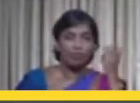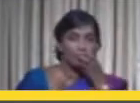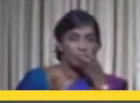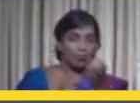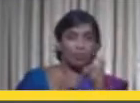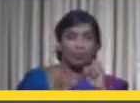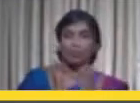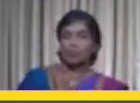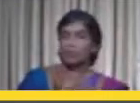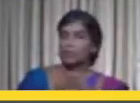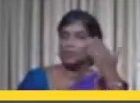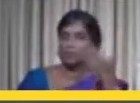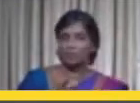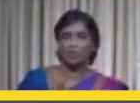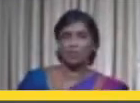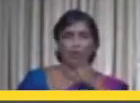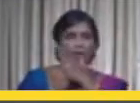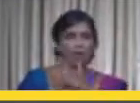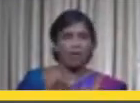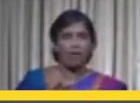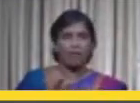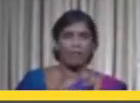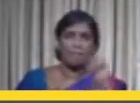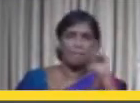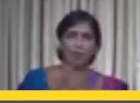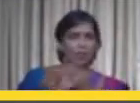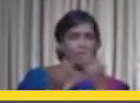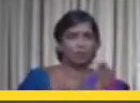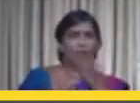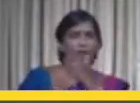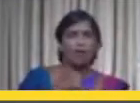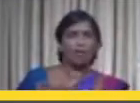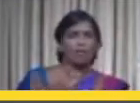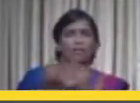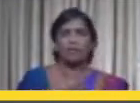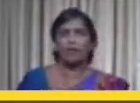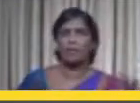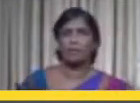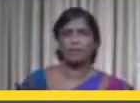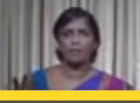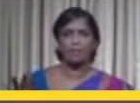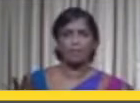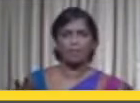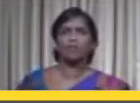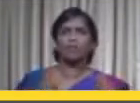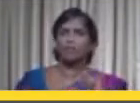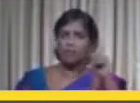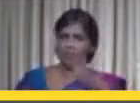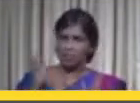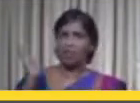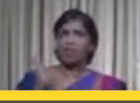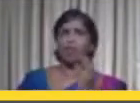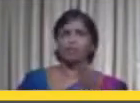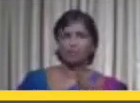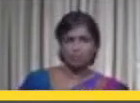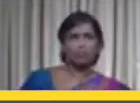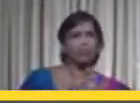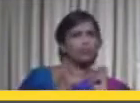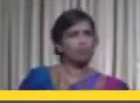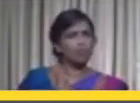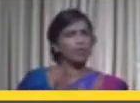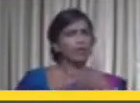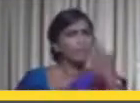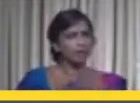वार्ता एक कुटसाक मे सभावट दीलतीन अनेक दिन बेहकीन मे सभावट ऐति आगे संपूर्ण कमीशन